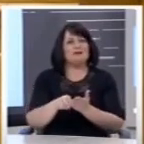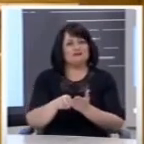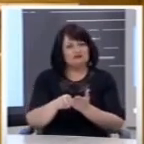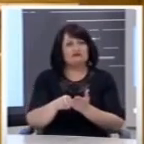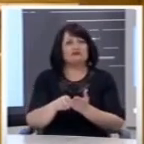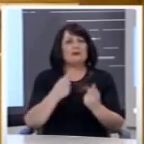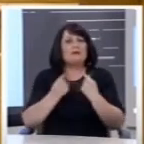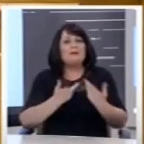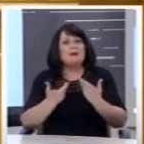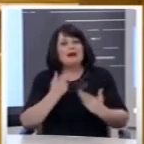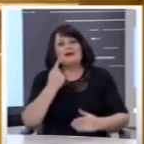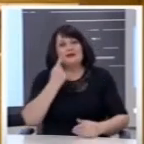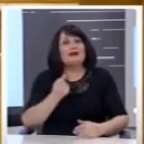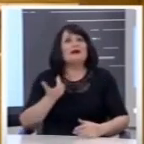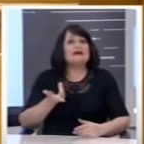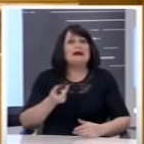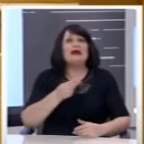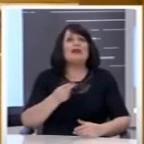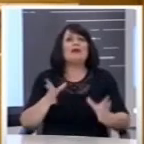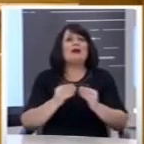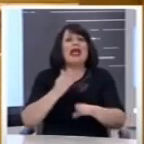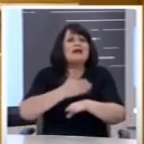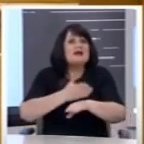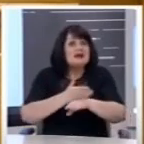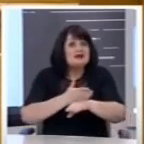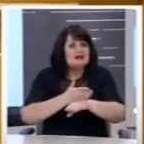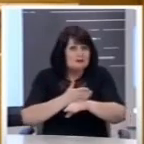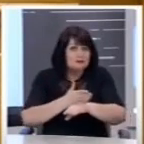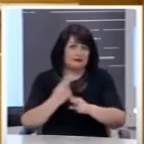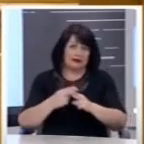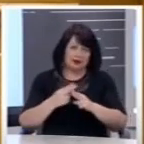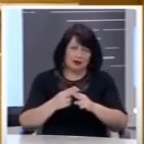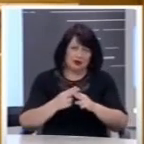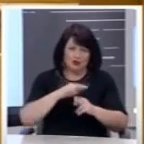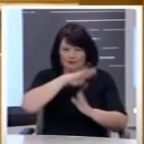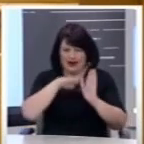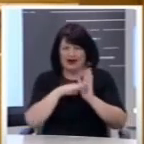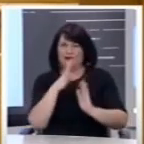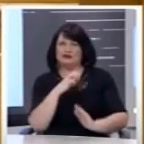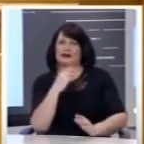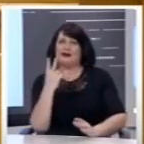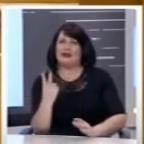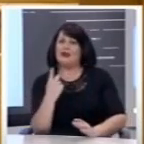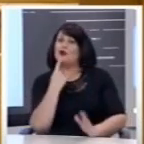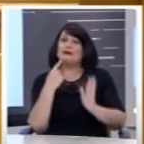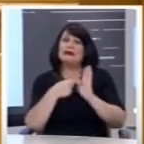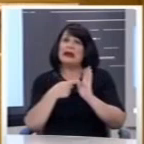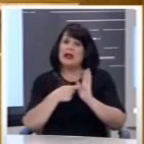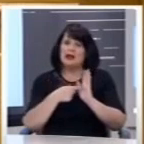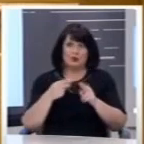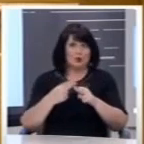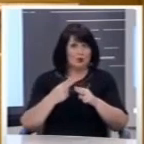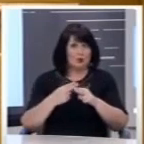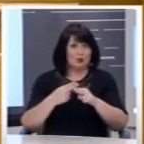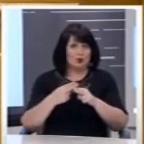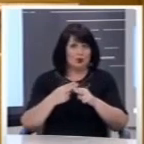τη διαπραγμάτευση το θέμα των εγγυήσεων και στην παράγραφο 42 υπογραμμίζει